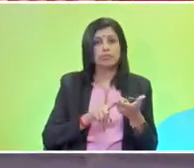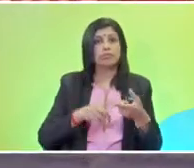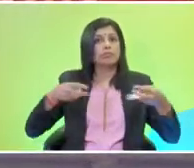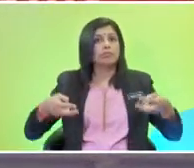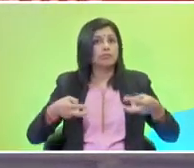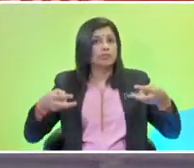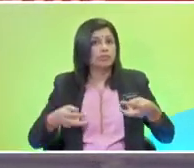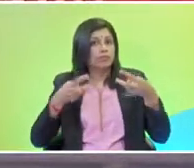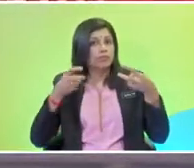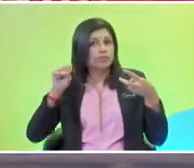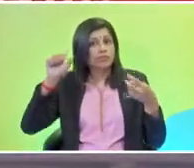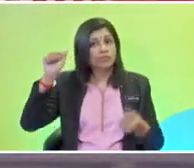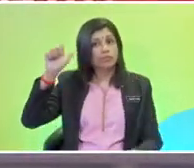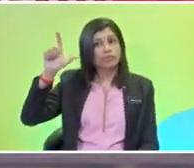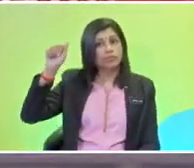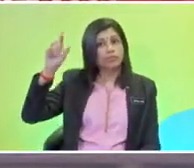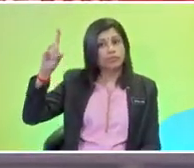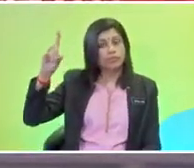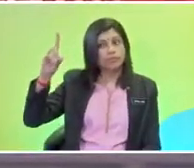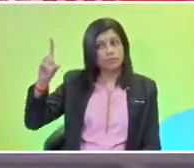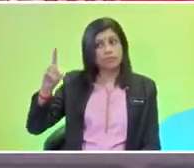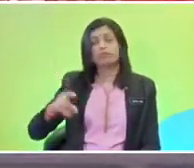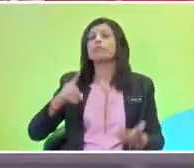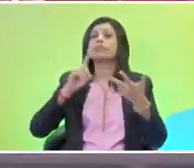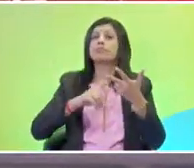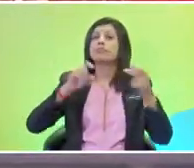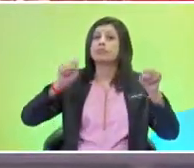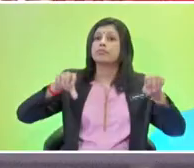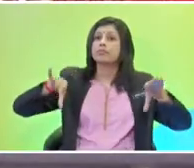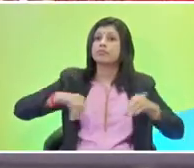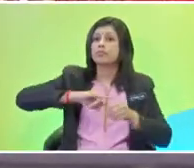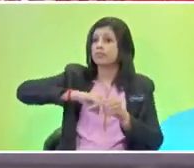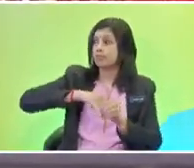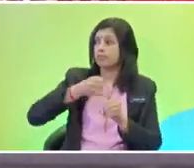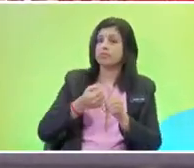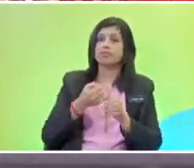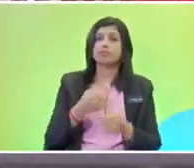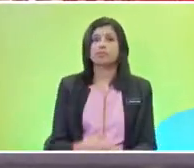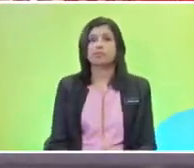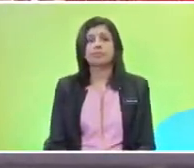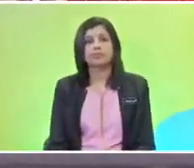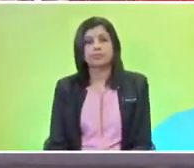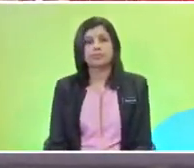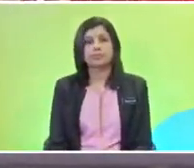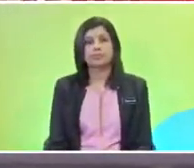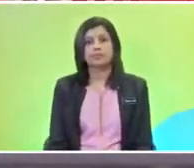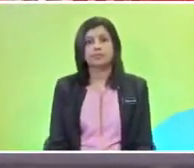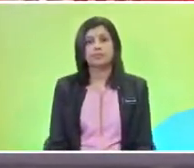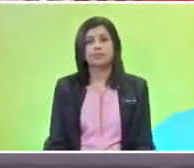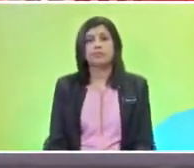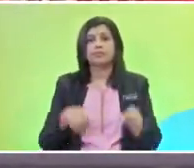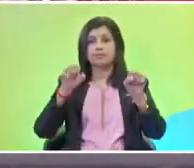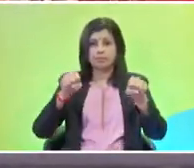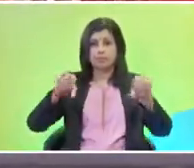Ya, betul. Kalau macam apple ni boleh buat jus apple, ya, cikgu. Ya, betul. Lagi? Kita boleh buat kek, cikgu. Kek